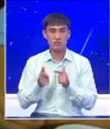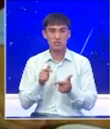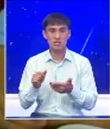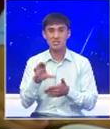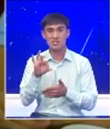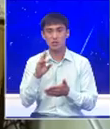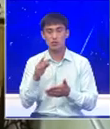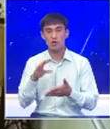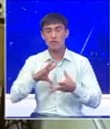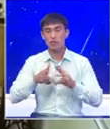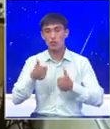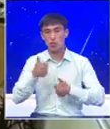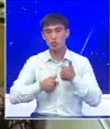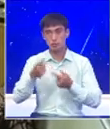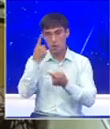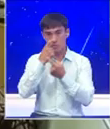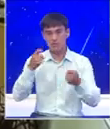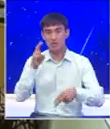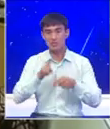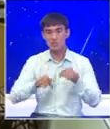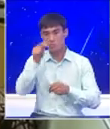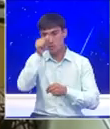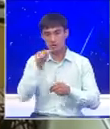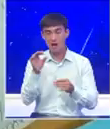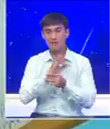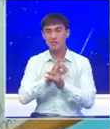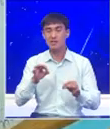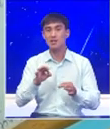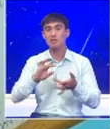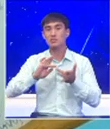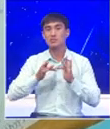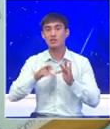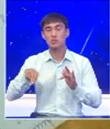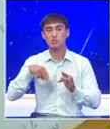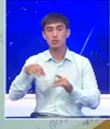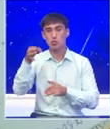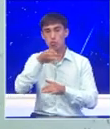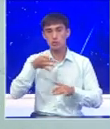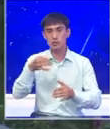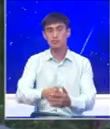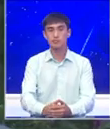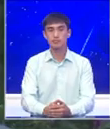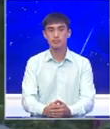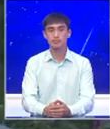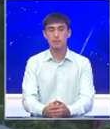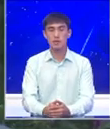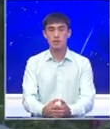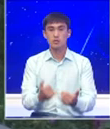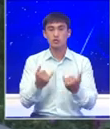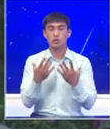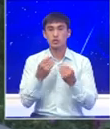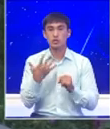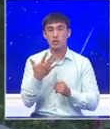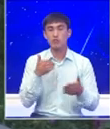подтверждающие статус. Итоги конкурса будут опубликованы в конце месяца на официальном сайте администрации области. На сегодняшний день с 5